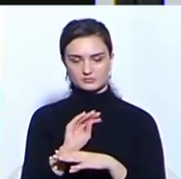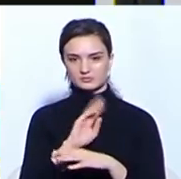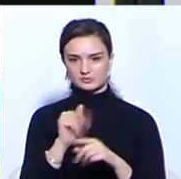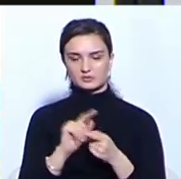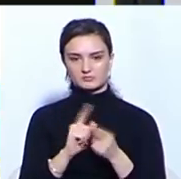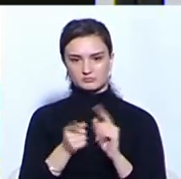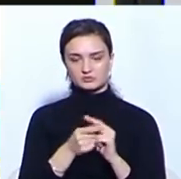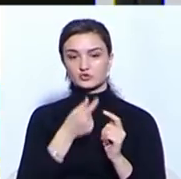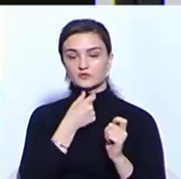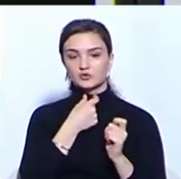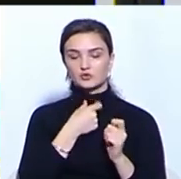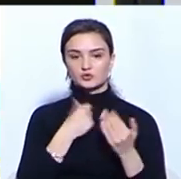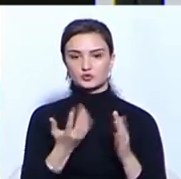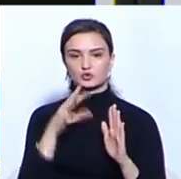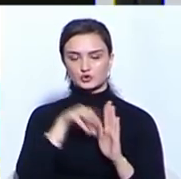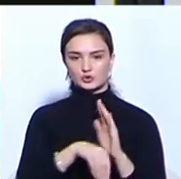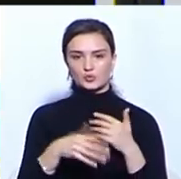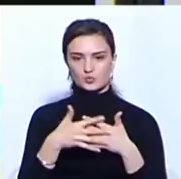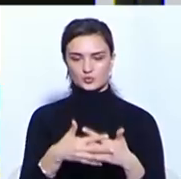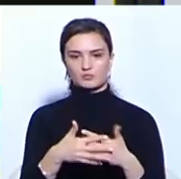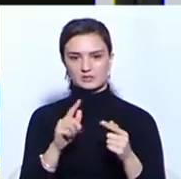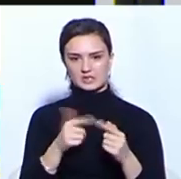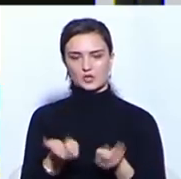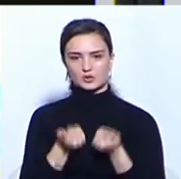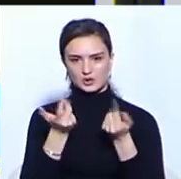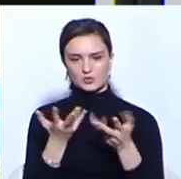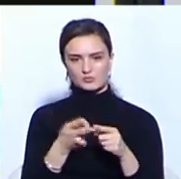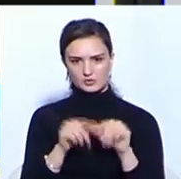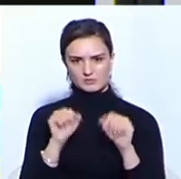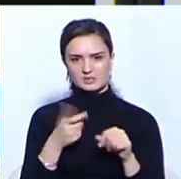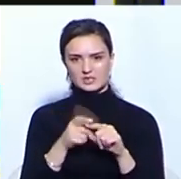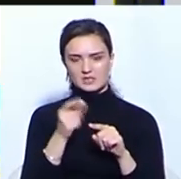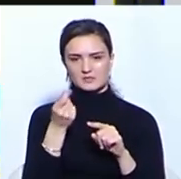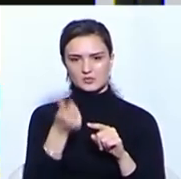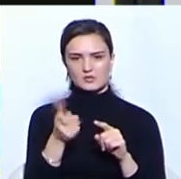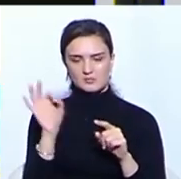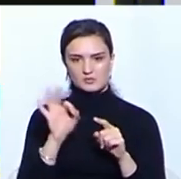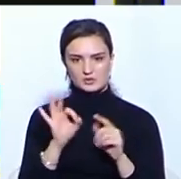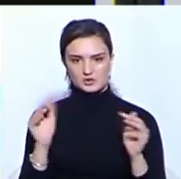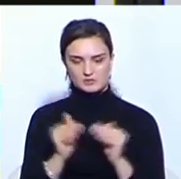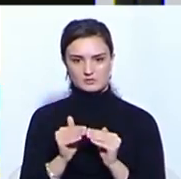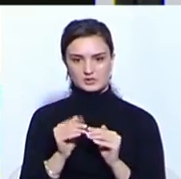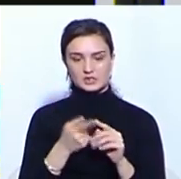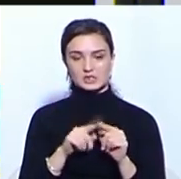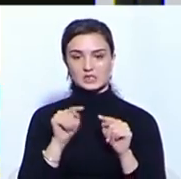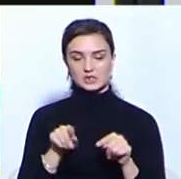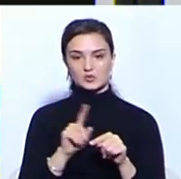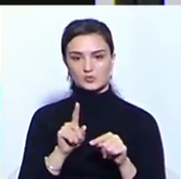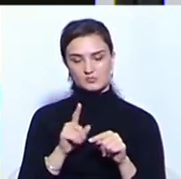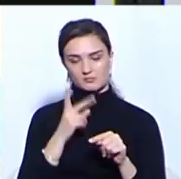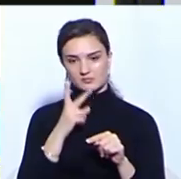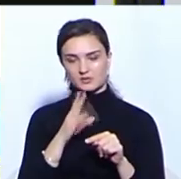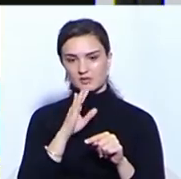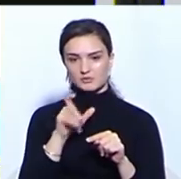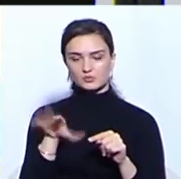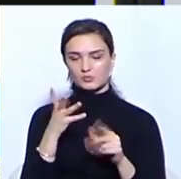და საშუალო შიდა ორსულობის რაოდენობა შეიძლება ძალიან პატარა პროცენტით შემცირდეს. ისე რომ გააჩნია